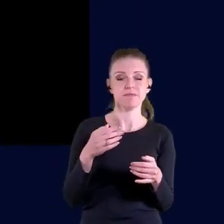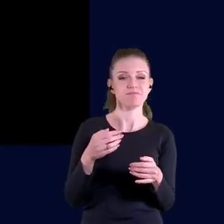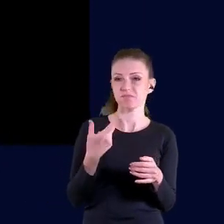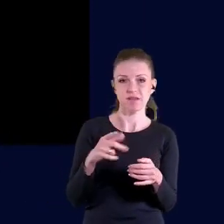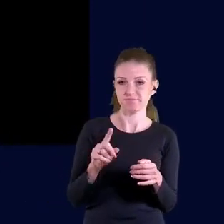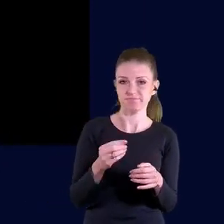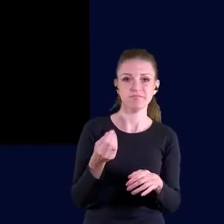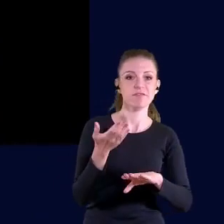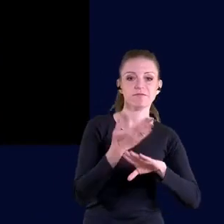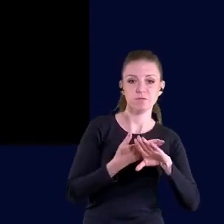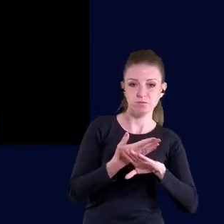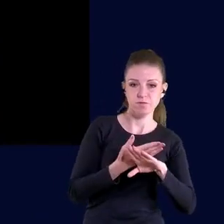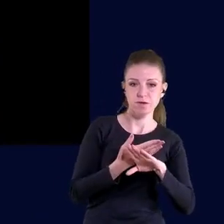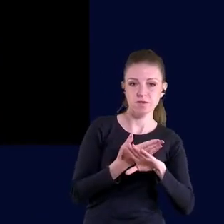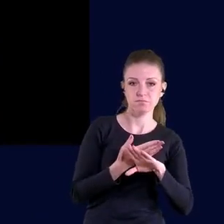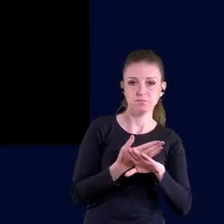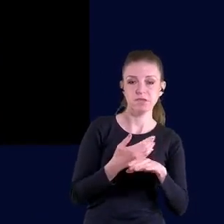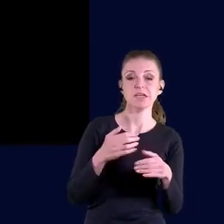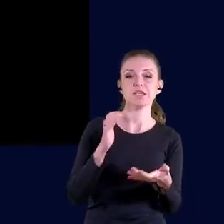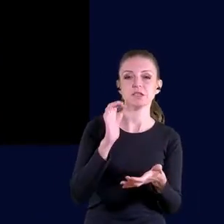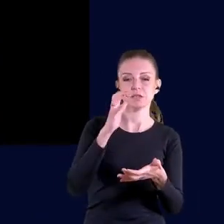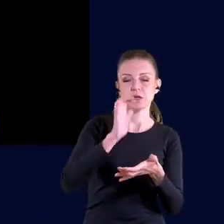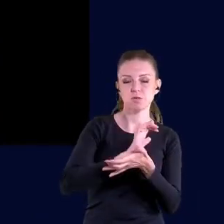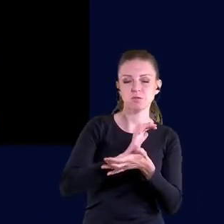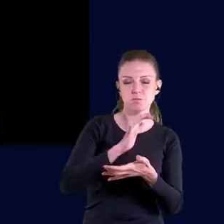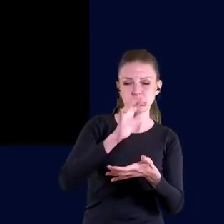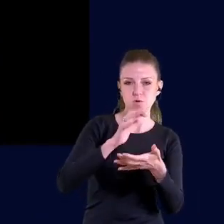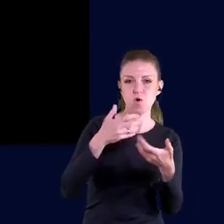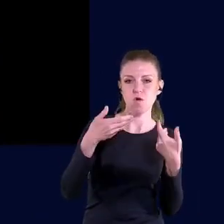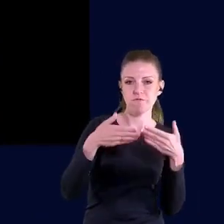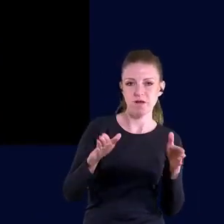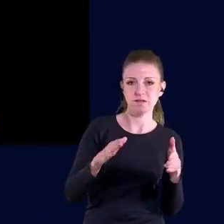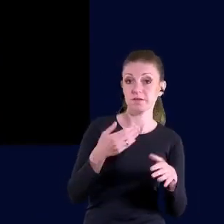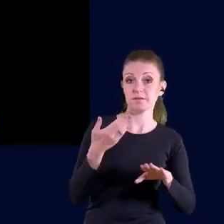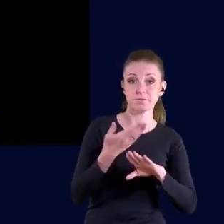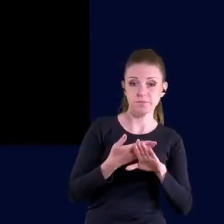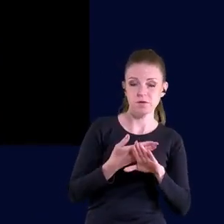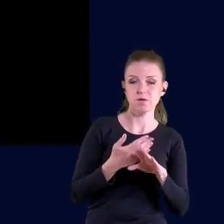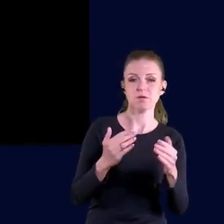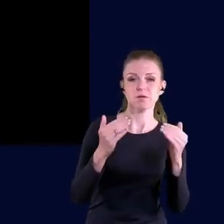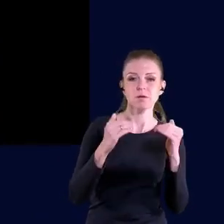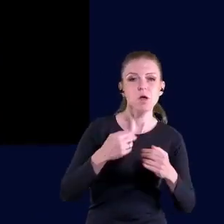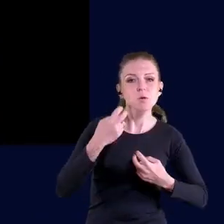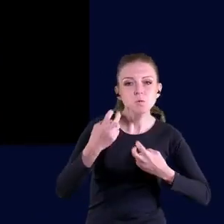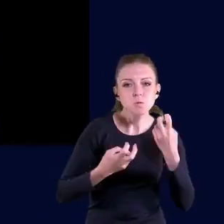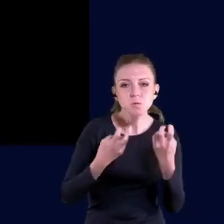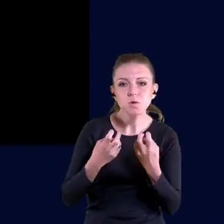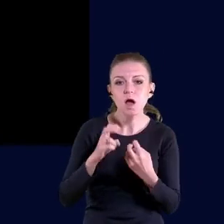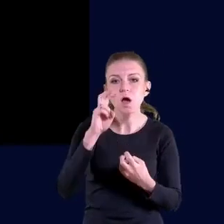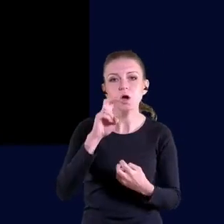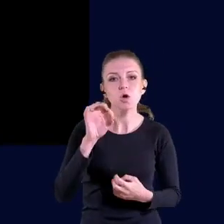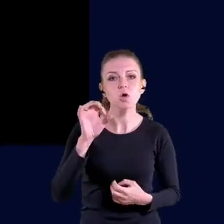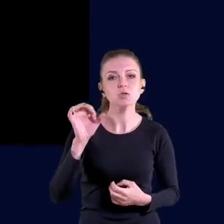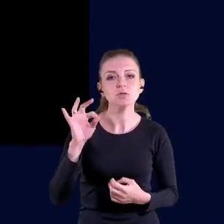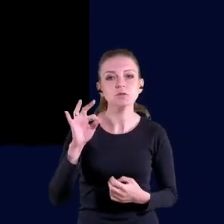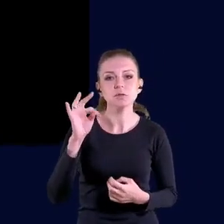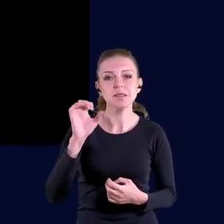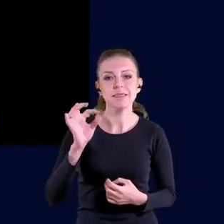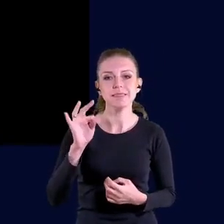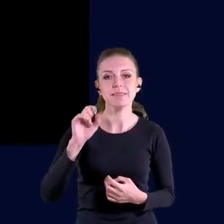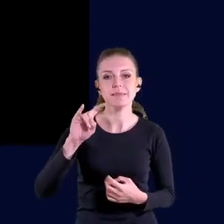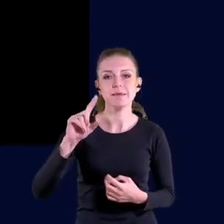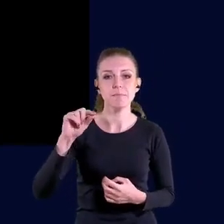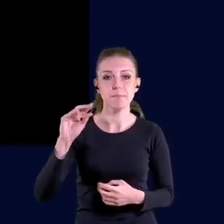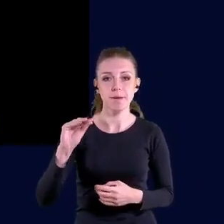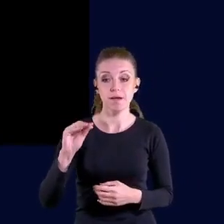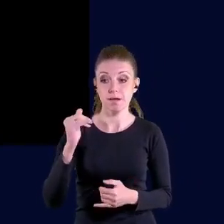fałszywą jest otwarte czasopismo wówczas jest przeszukiwanie pod względem host Type jeżeli trafia na